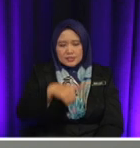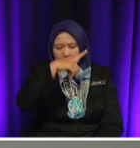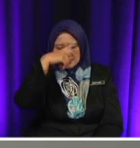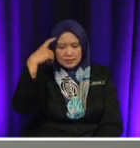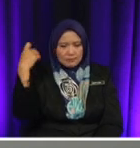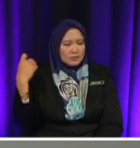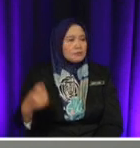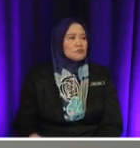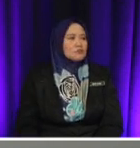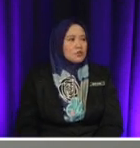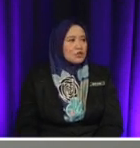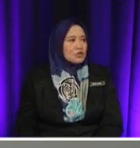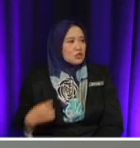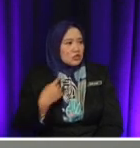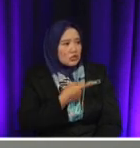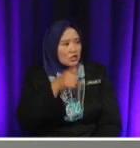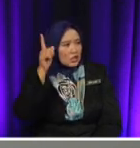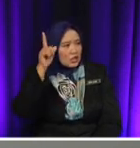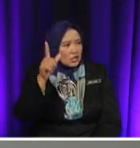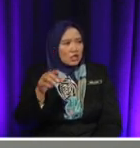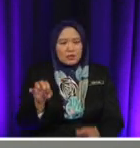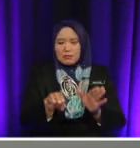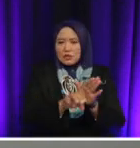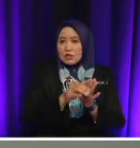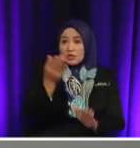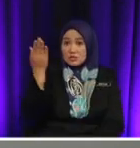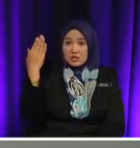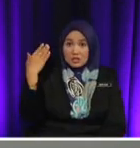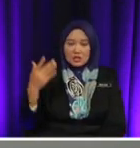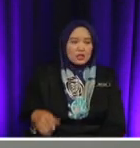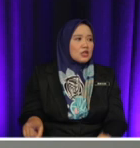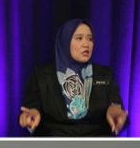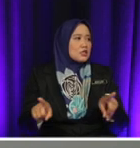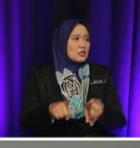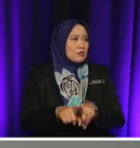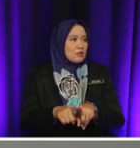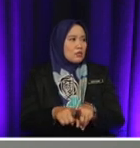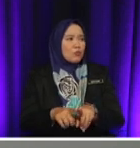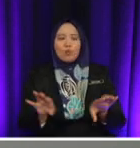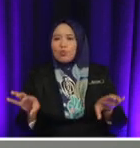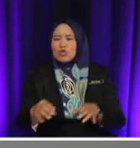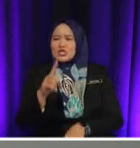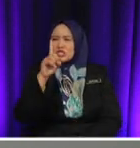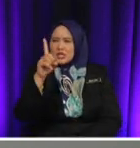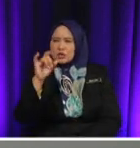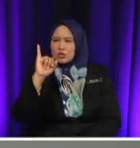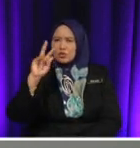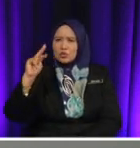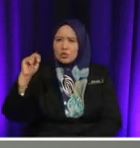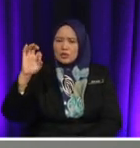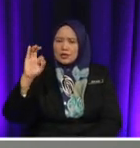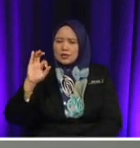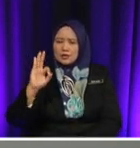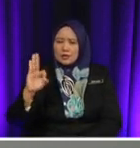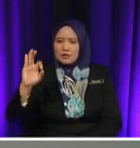sama di mana kita tengok di sini adalah satu inference yang berdasarkan pemerhatian pada